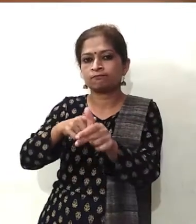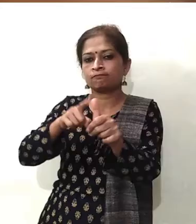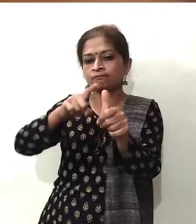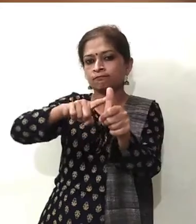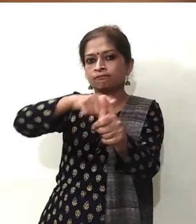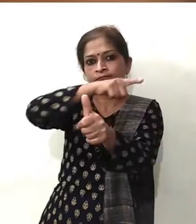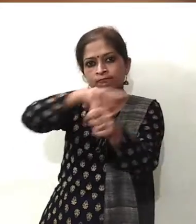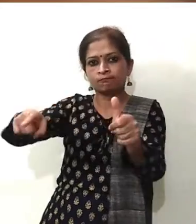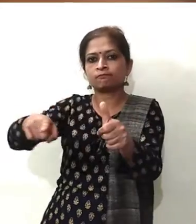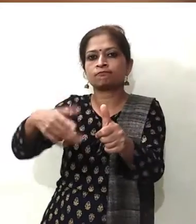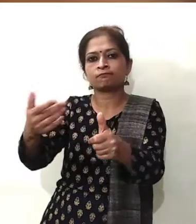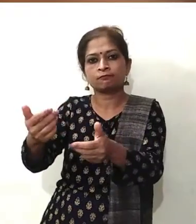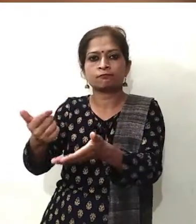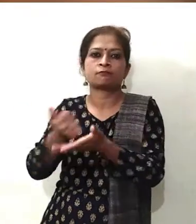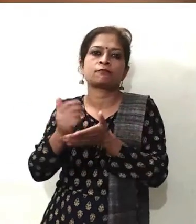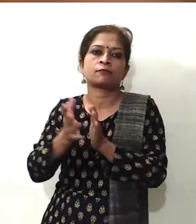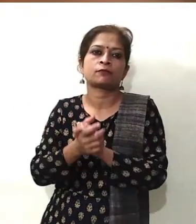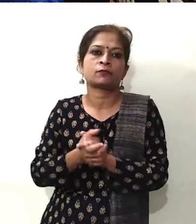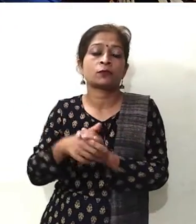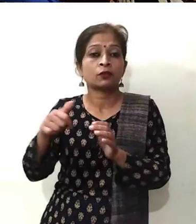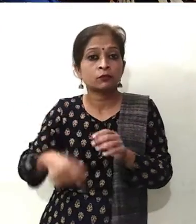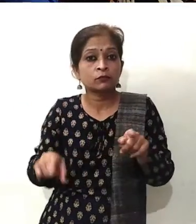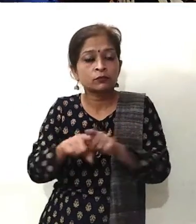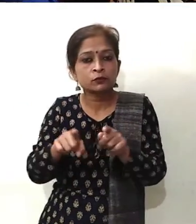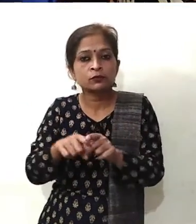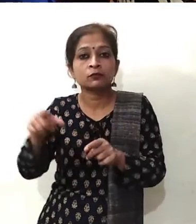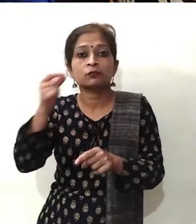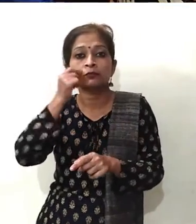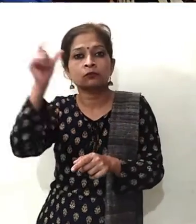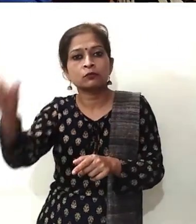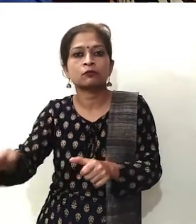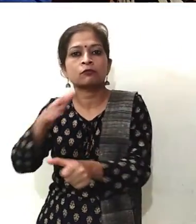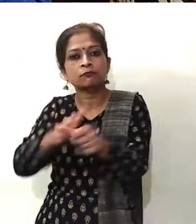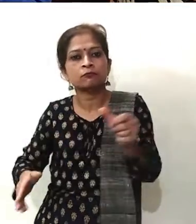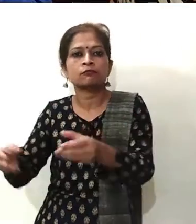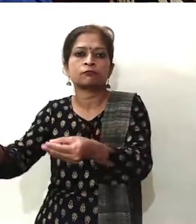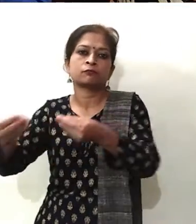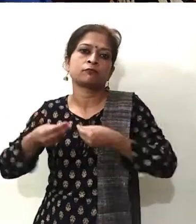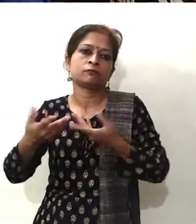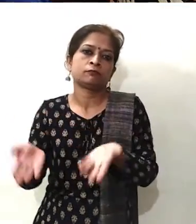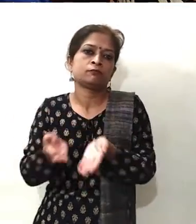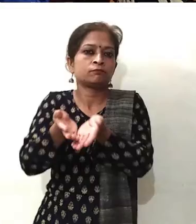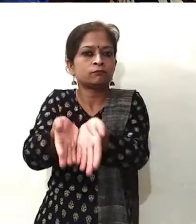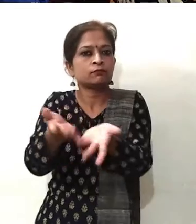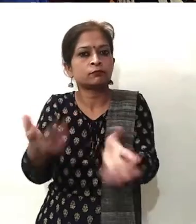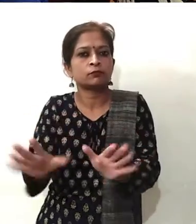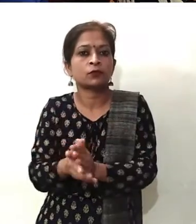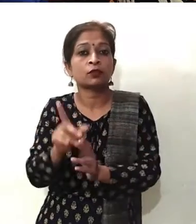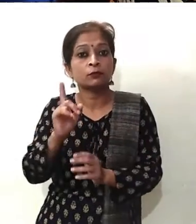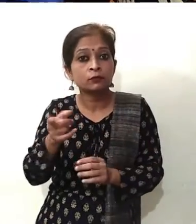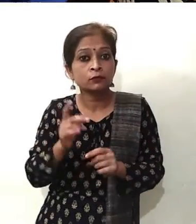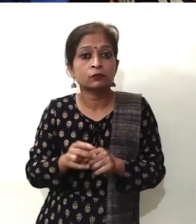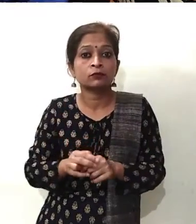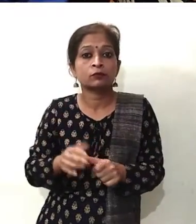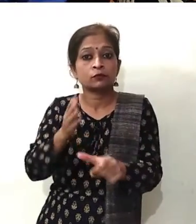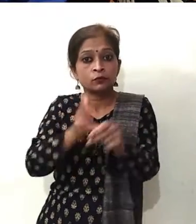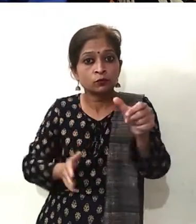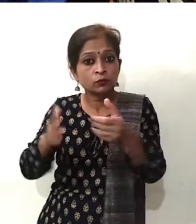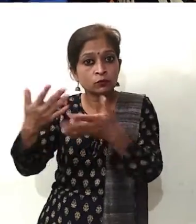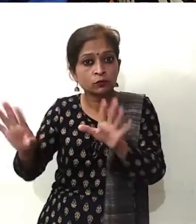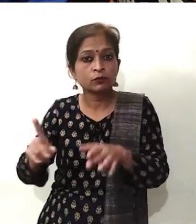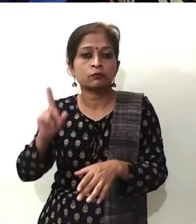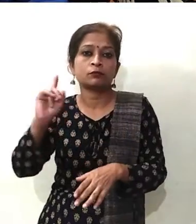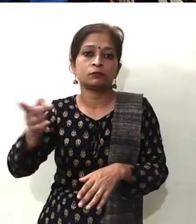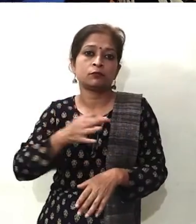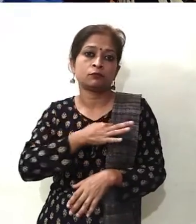और ये थी कहानी एकलव्य की। भले ही उसने अंग खो दिया लेकिन दिव्यता को प्राप्त